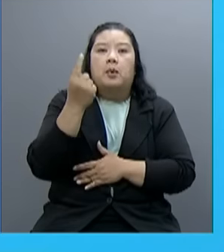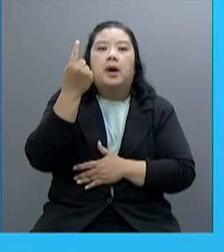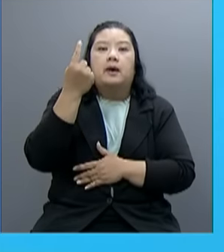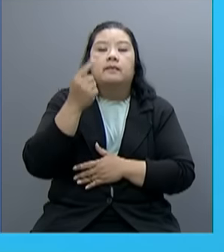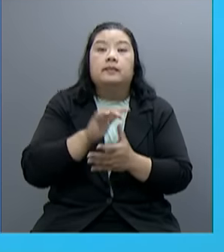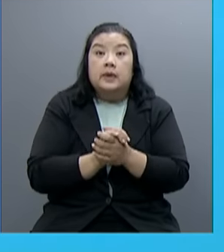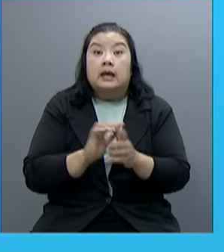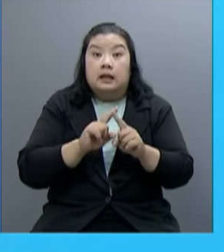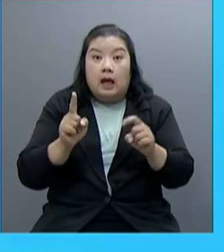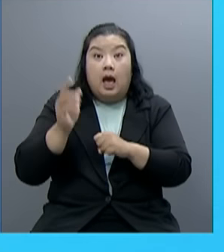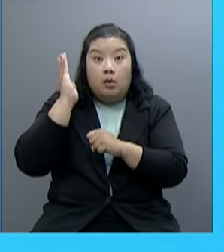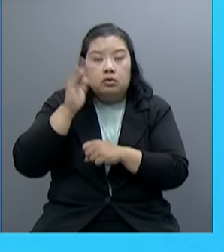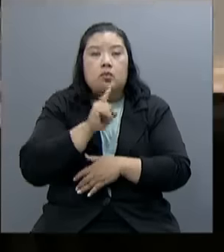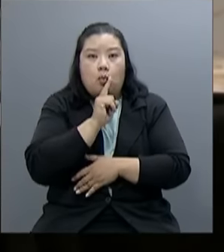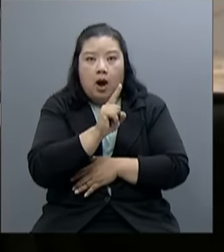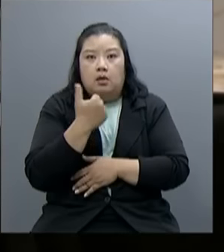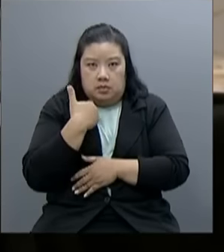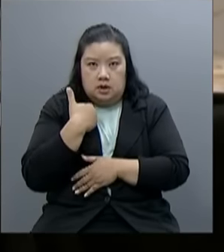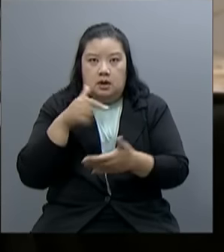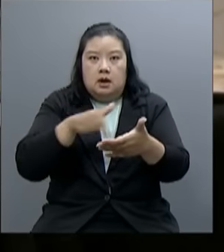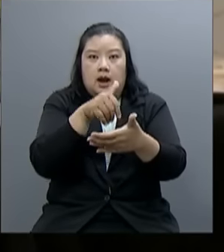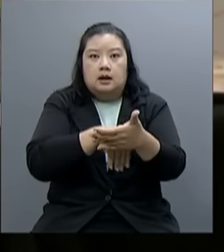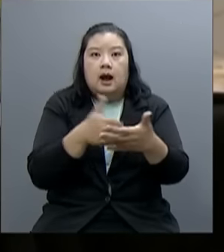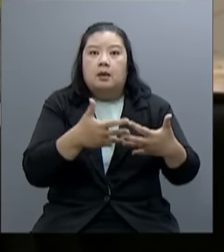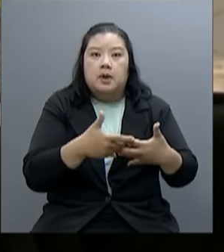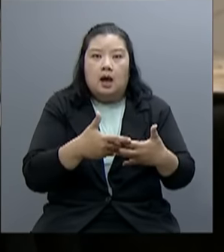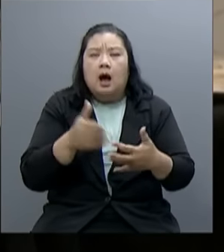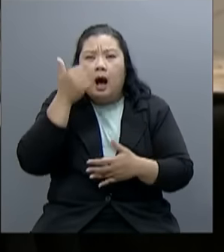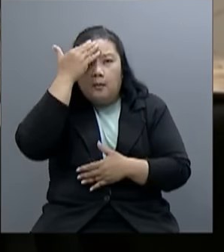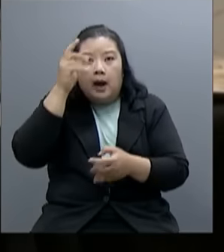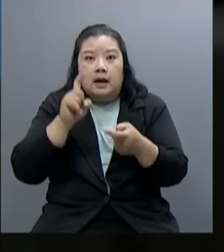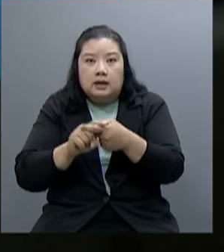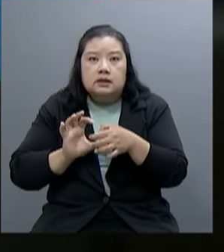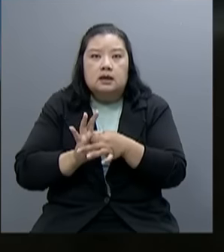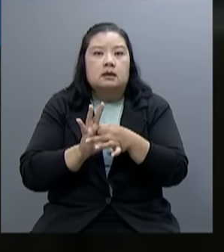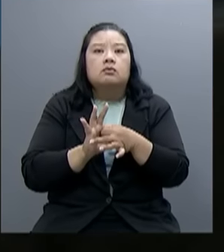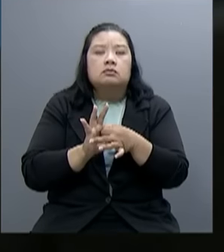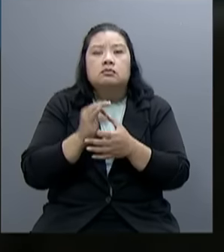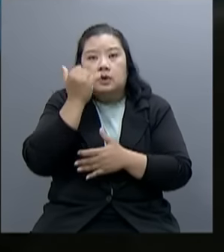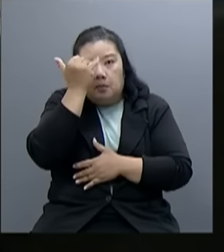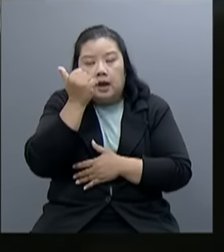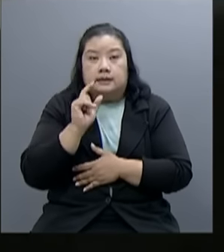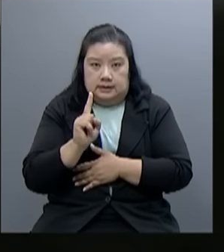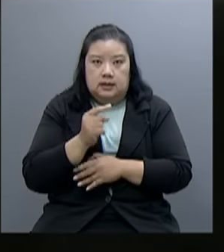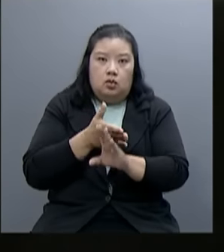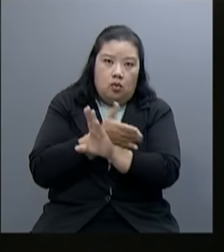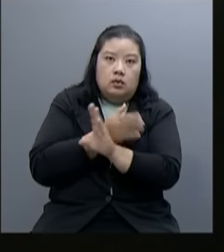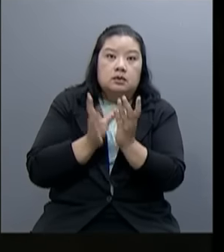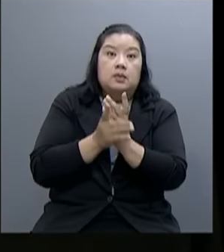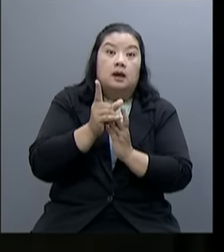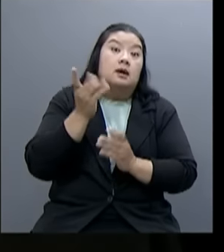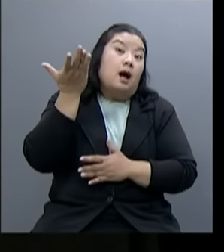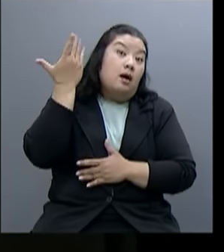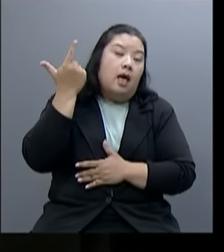โฆษกยังวิจารณ์ไปถึงการเลือกตั้งในสหรัฐนะคะที่ชอบดึงรัสเซียไปเอี่ยวด้วยค่ะหลังจากเมื่อสัปดาห์ที่แล้วก็มีการปล่อยข่าว